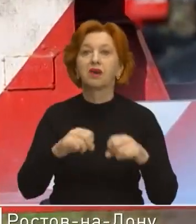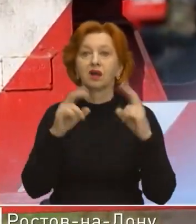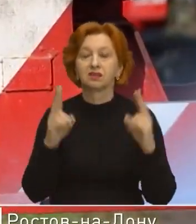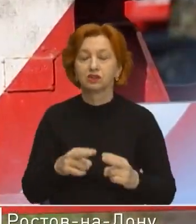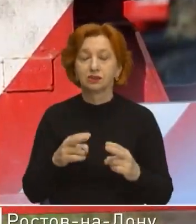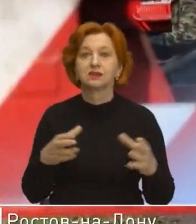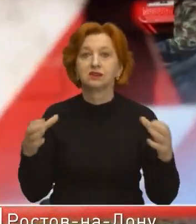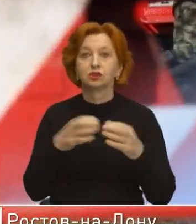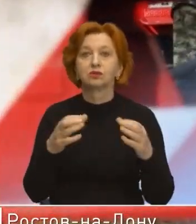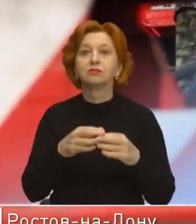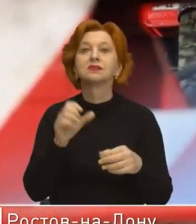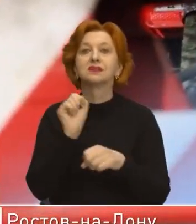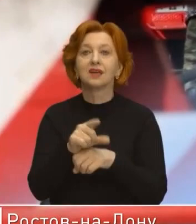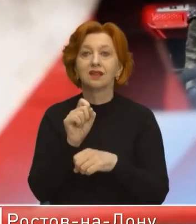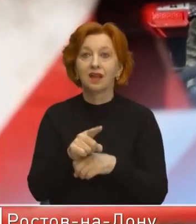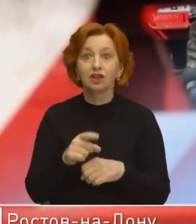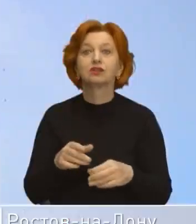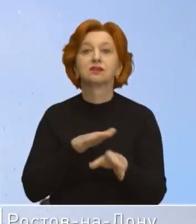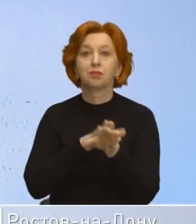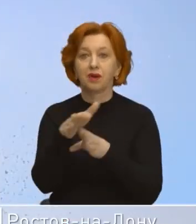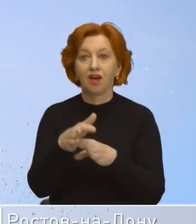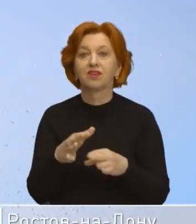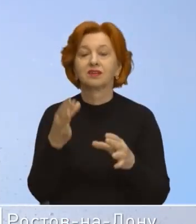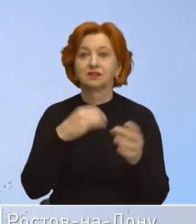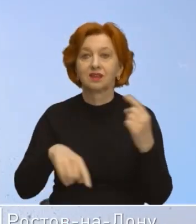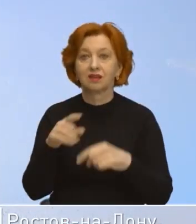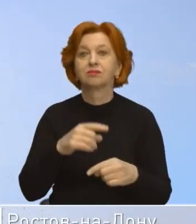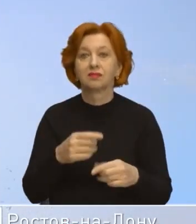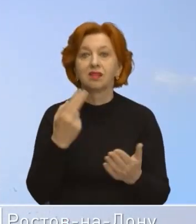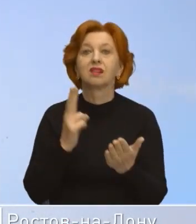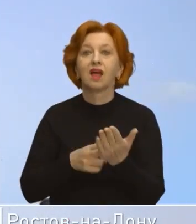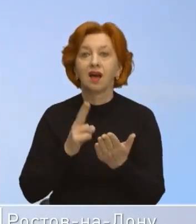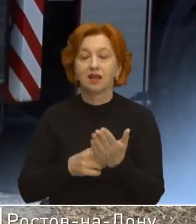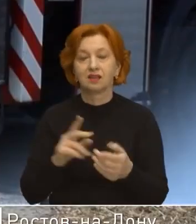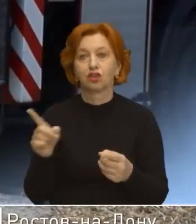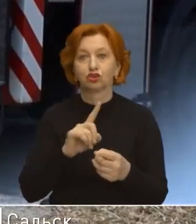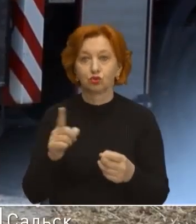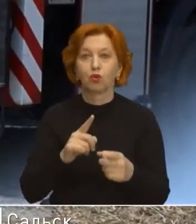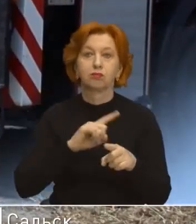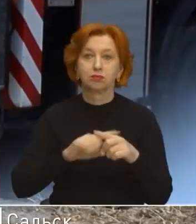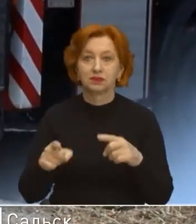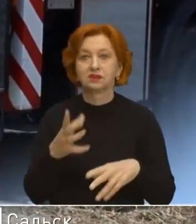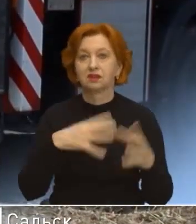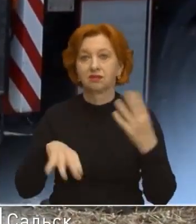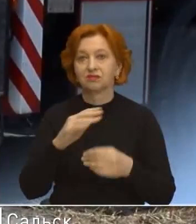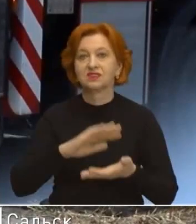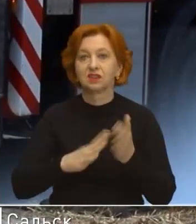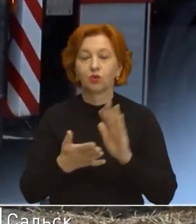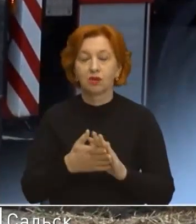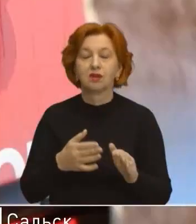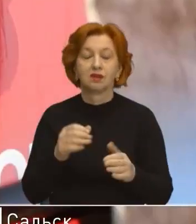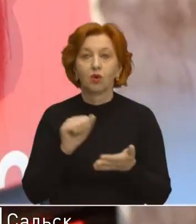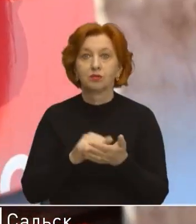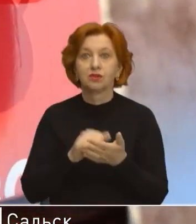С поставленной задачей личный состав справился и в очередной раз доказал готовность к любым чрезвычайным ситуациям. Алина